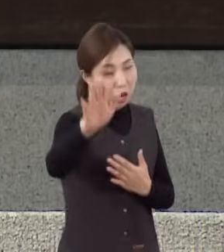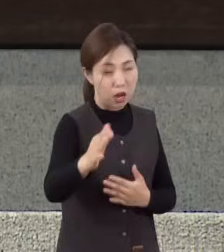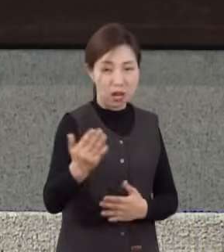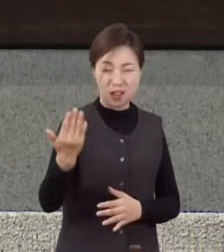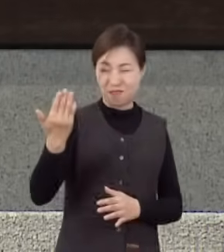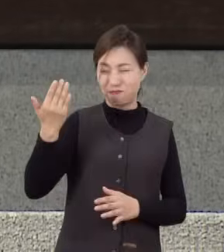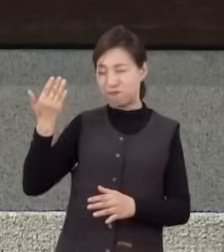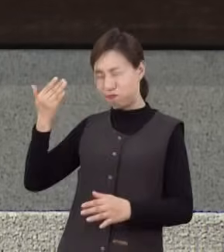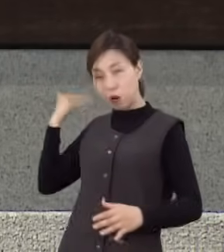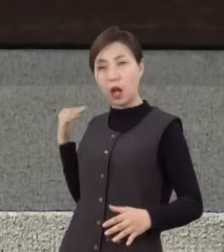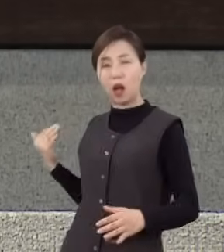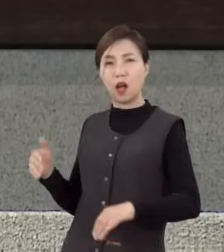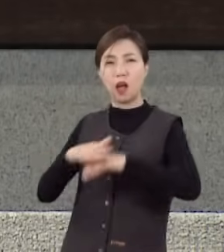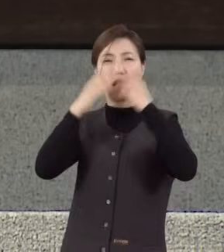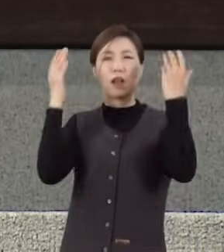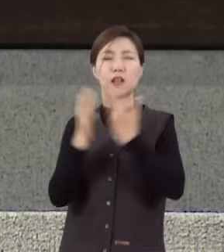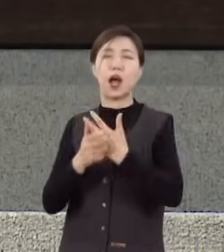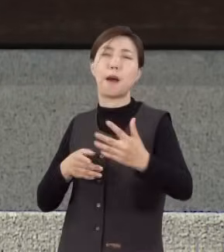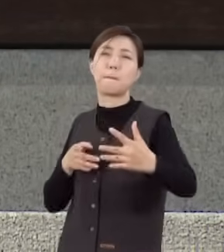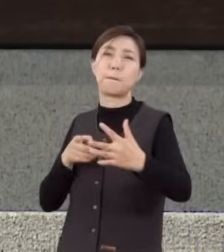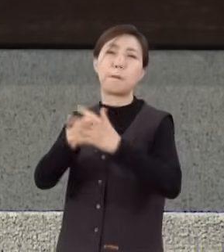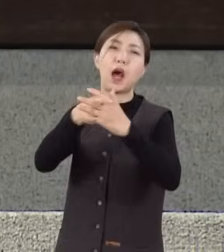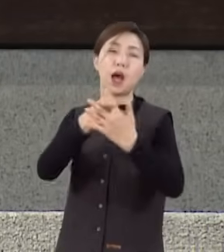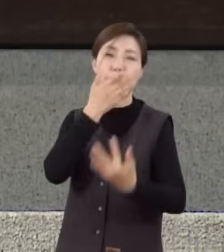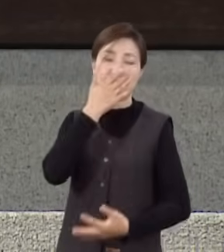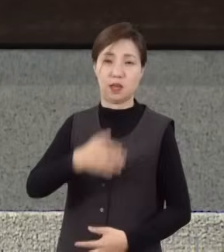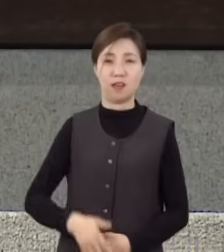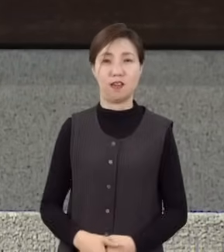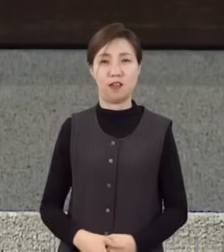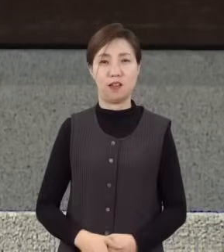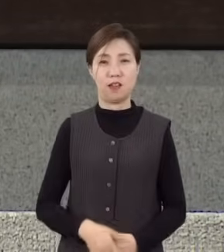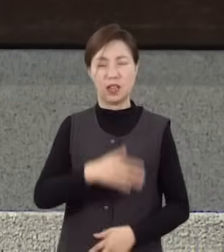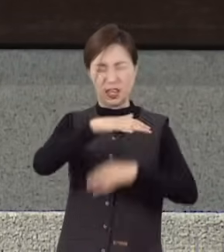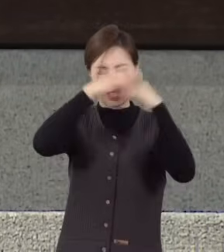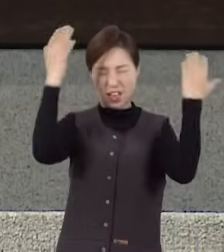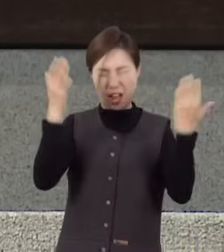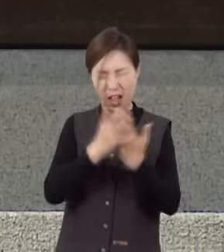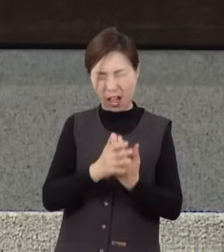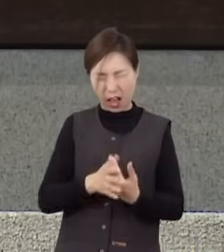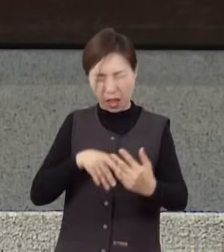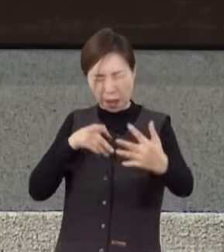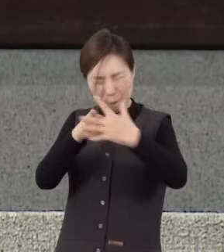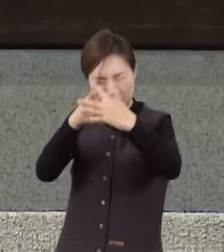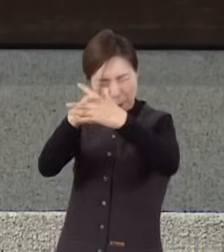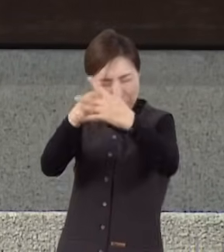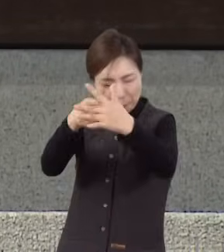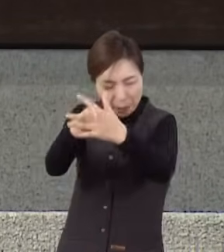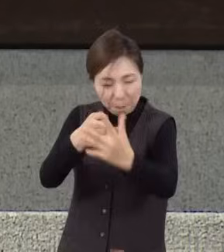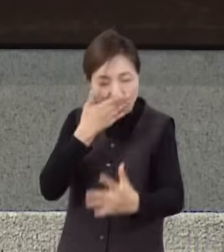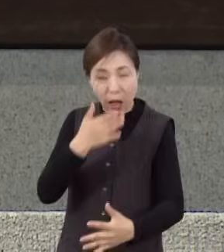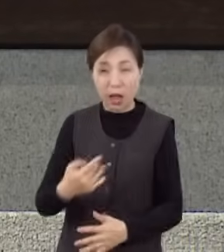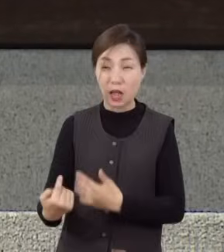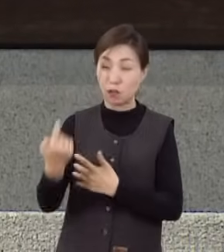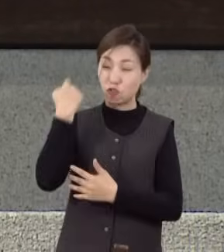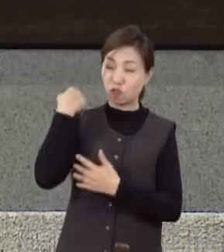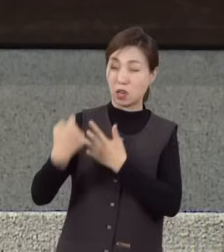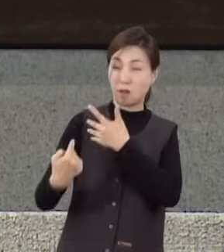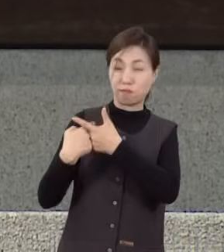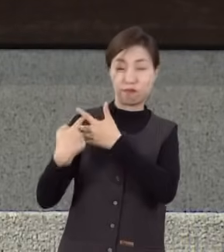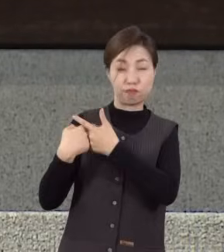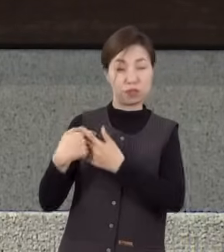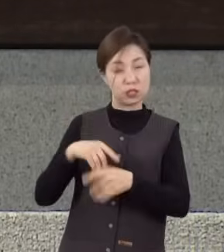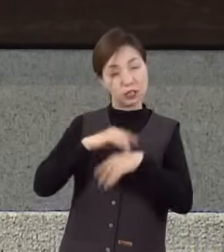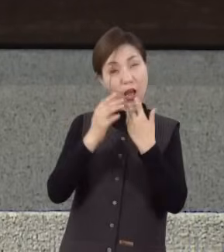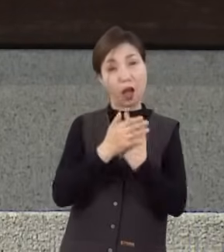무한까지. 당신이 원하시는 만큼 끝없이 끝까지 다 꿰뚫어 보신대요. 그게 부처님의